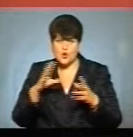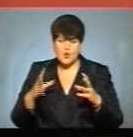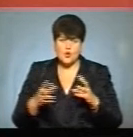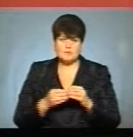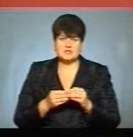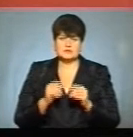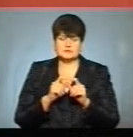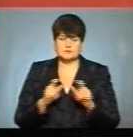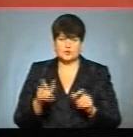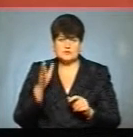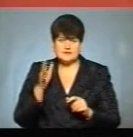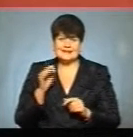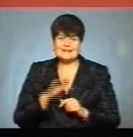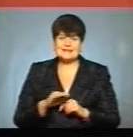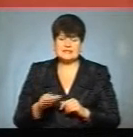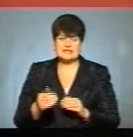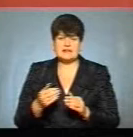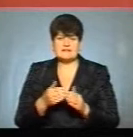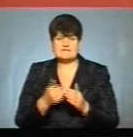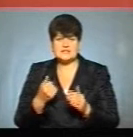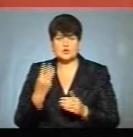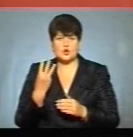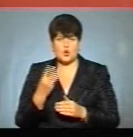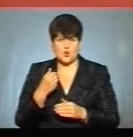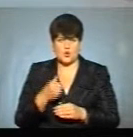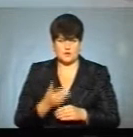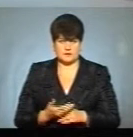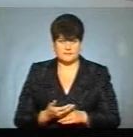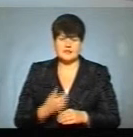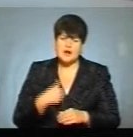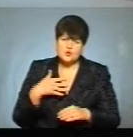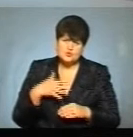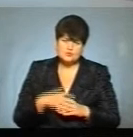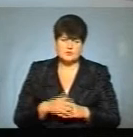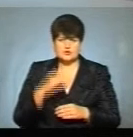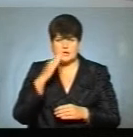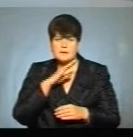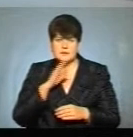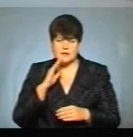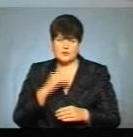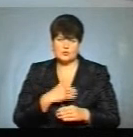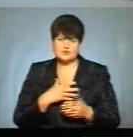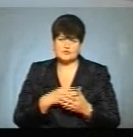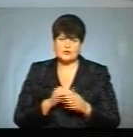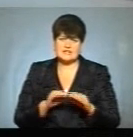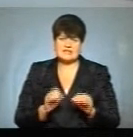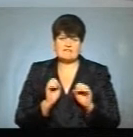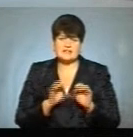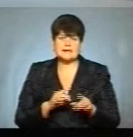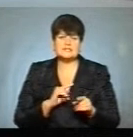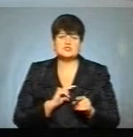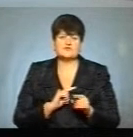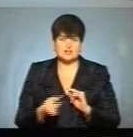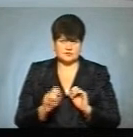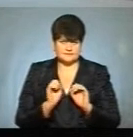дошкільною освітою дітей від 3 років. Я розумію, що є батьки, які хочуть своїх діток віддати швидше до